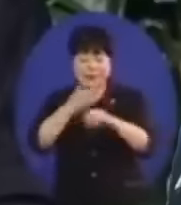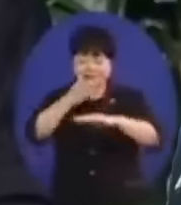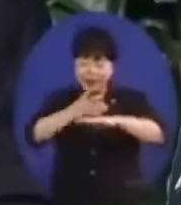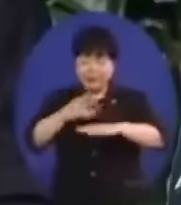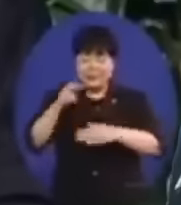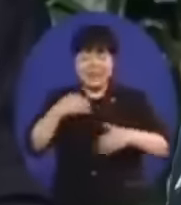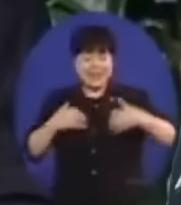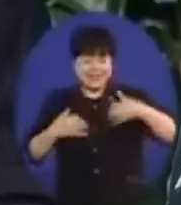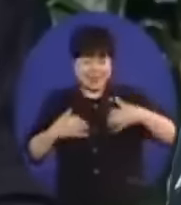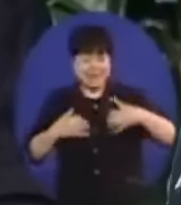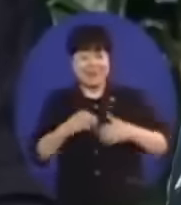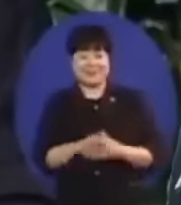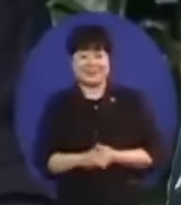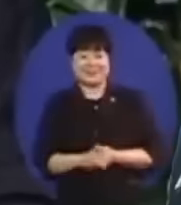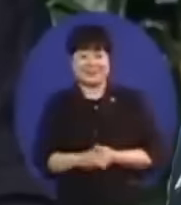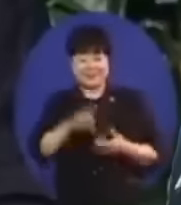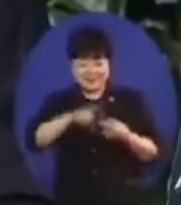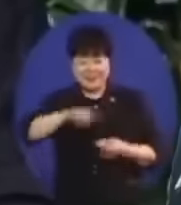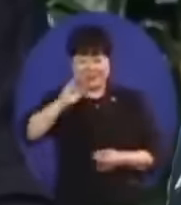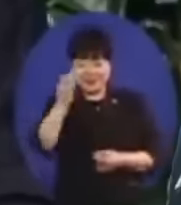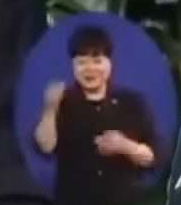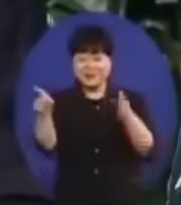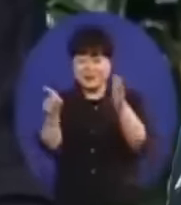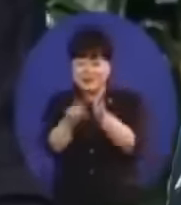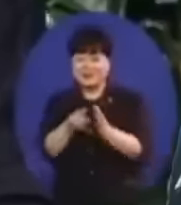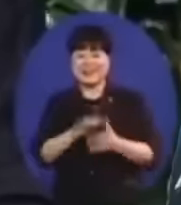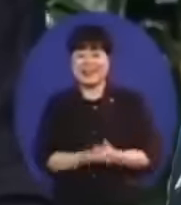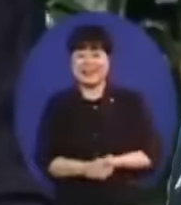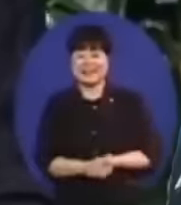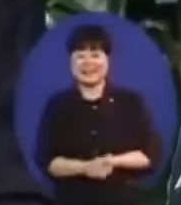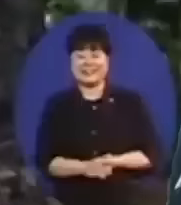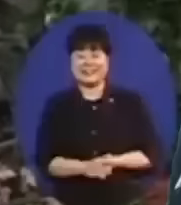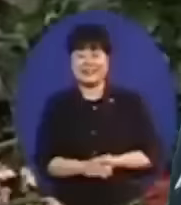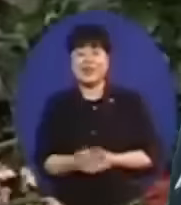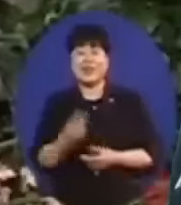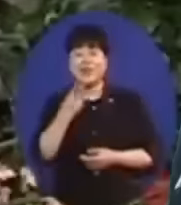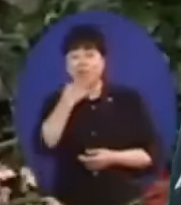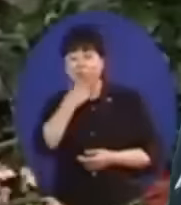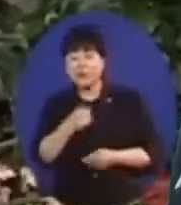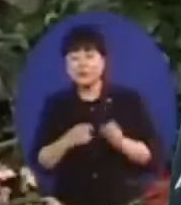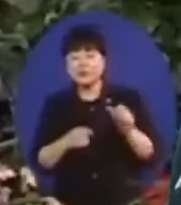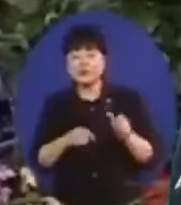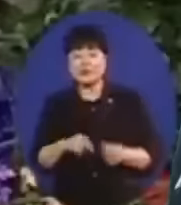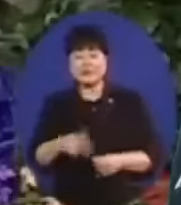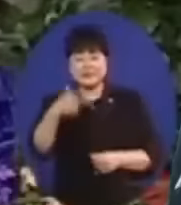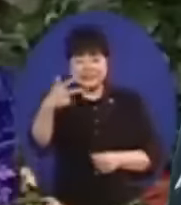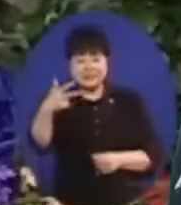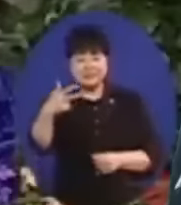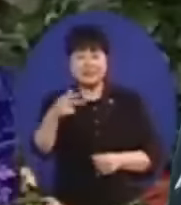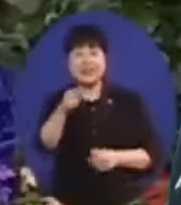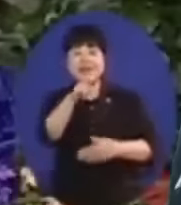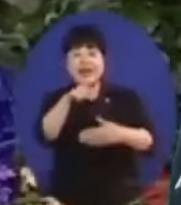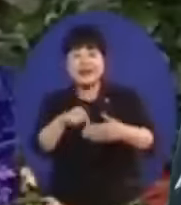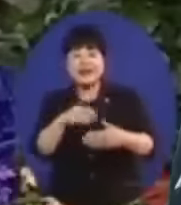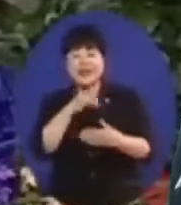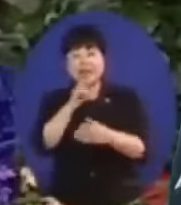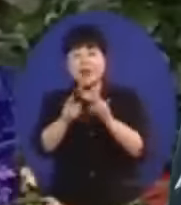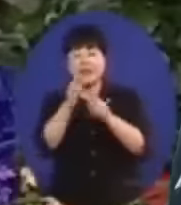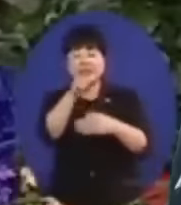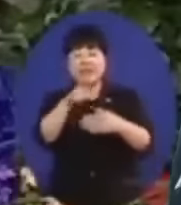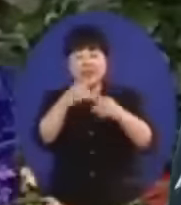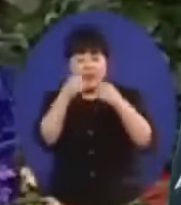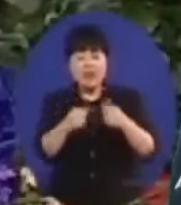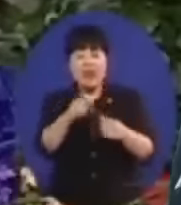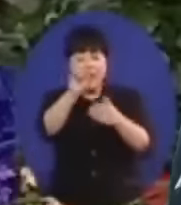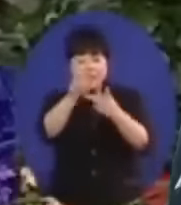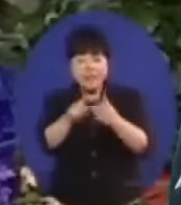감사하고 기뻐하면 그대로 되는 것입니다. 요한복음 15장 7절에 너희가 내 안에 그하고 내 말이 너희 안에